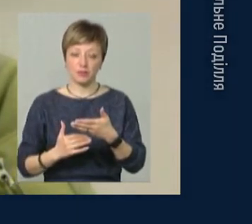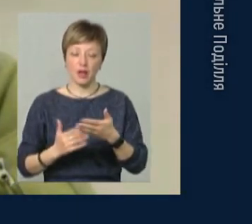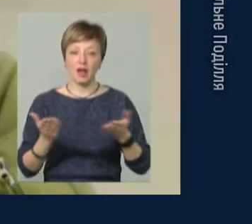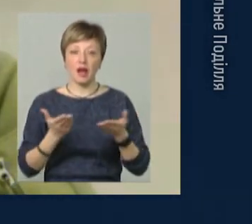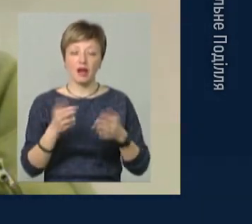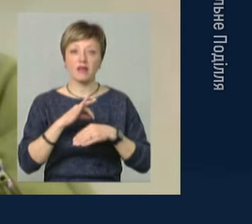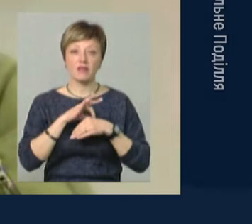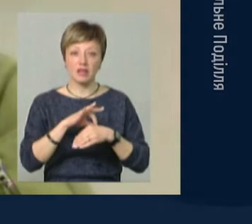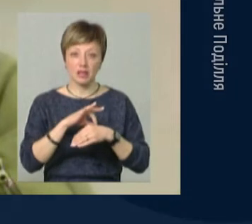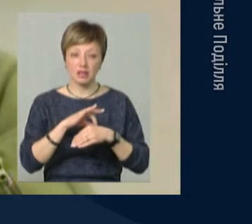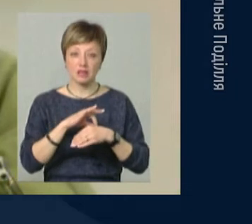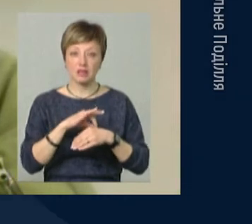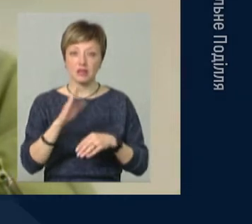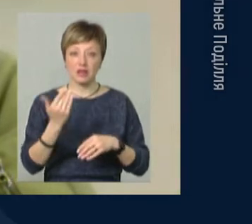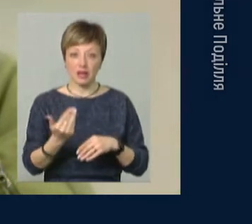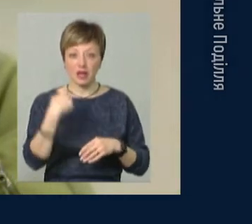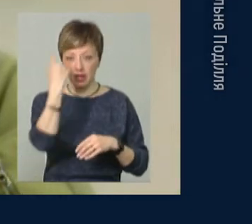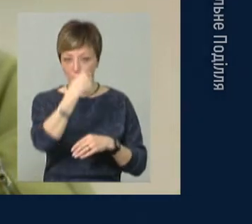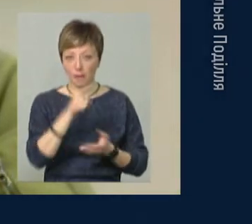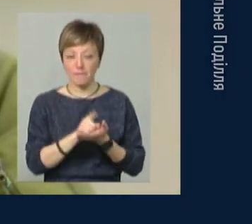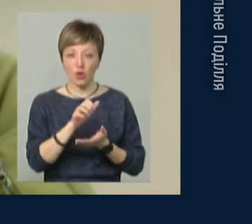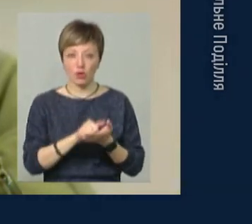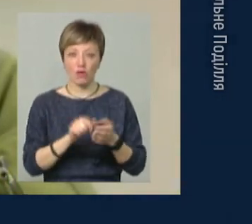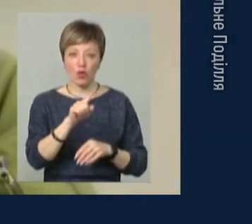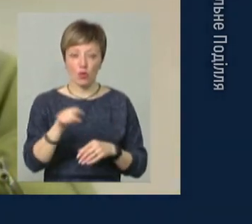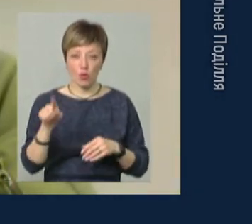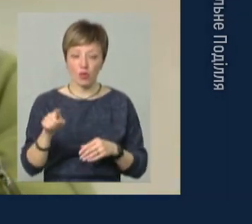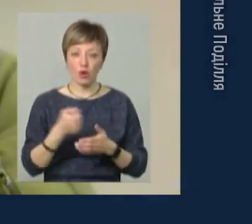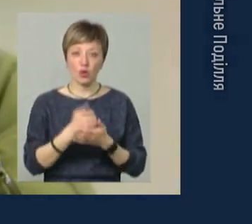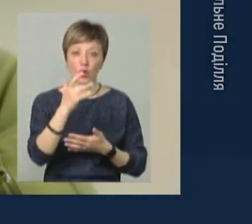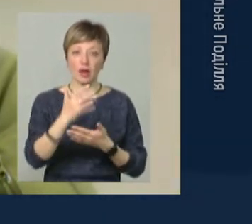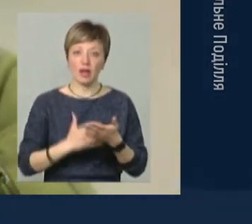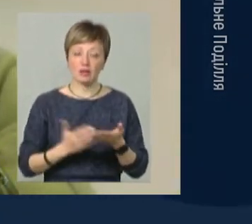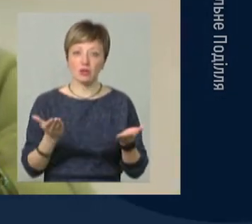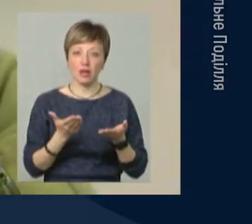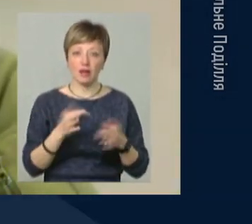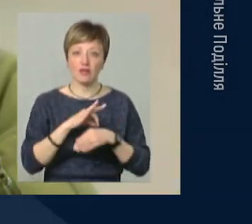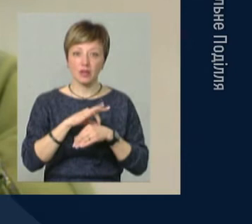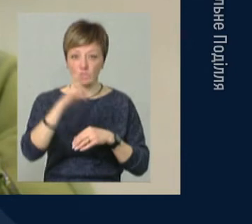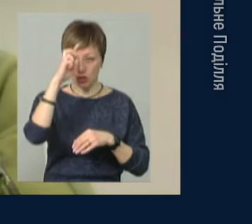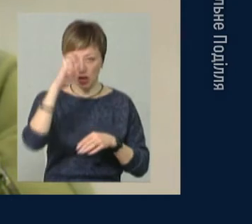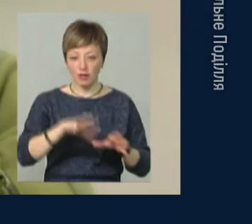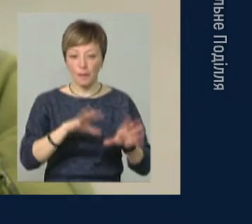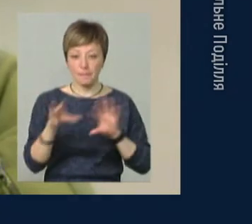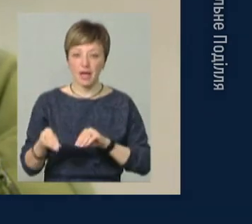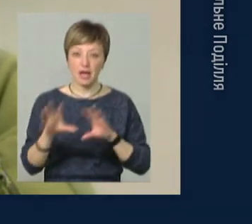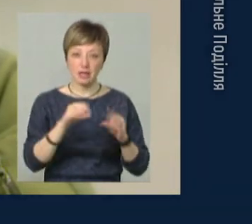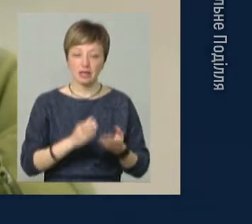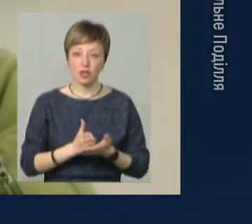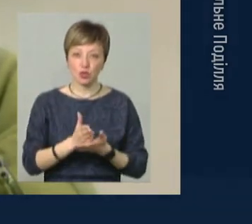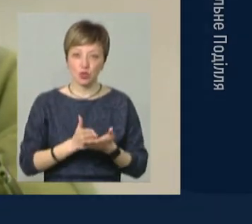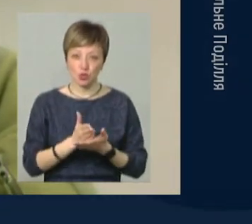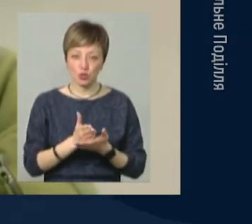який ведеться стосовно їхнього індивідуального податкового номеру, до реєстру, який веде Державна міграційна служба,